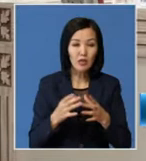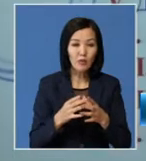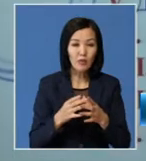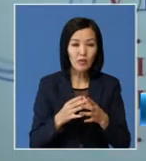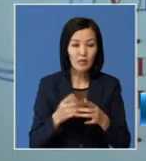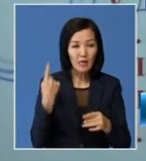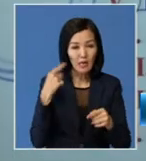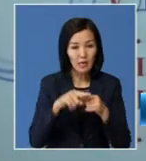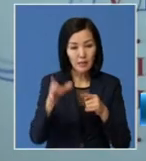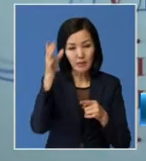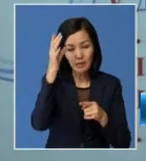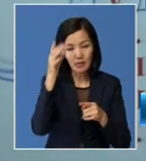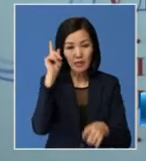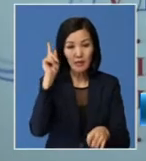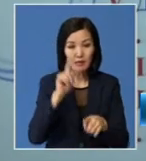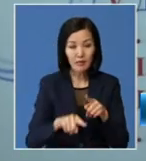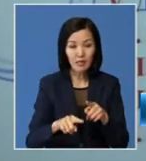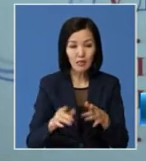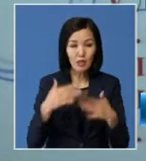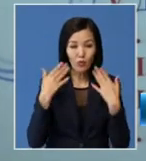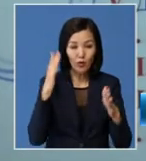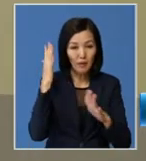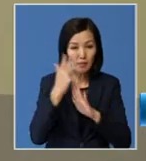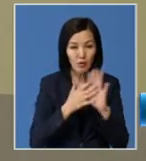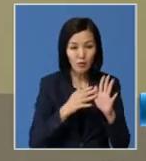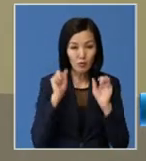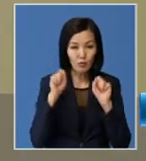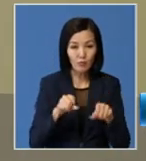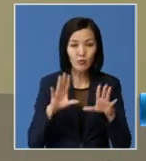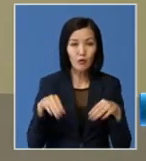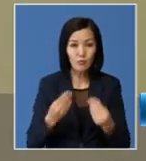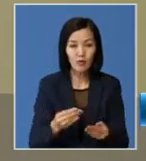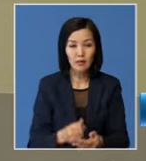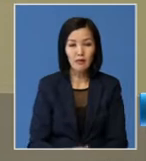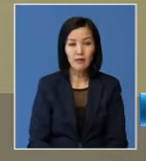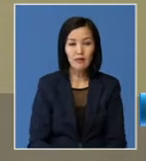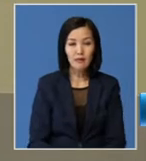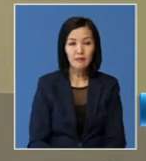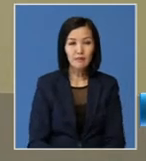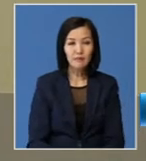мен техника тетігін тез әрі оңай жолмен меңгеруде мүмкіндік береді деп отыр.